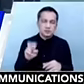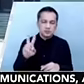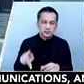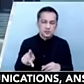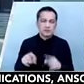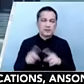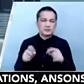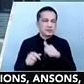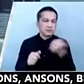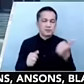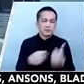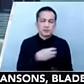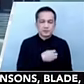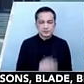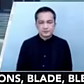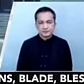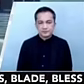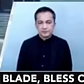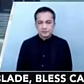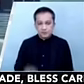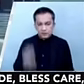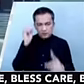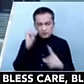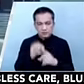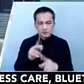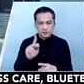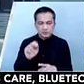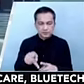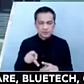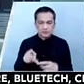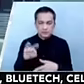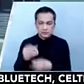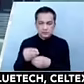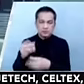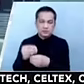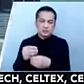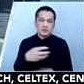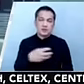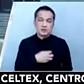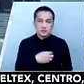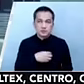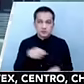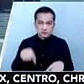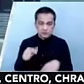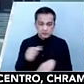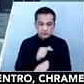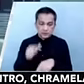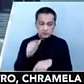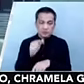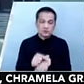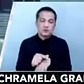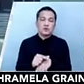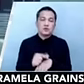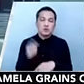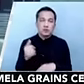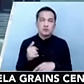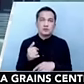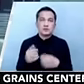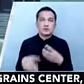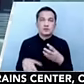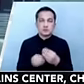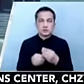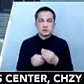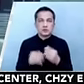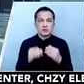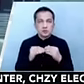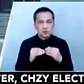Ang objective po ng PNP leadership ay dagdagan po yung mga police po natin on the ground para po madagdagan at masustain po natin